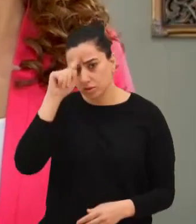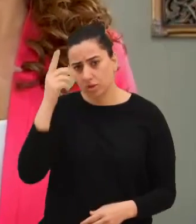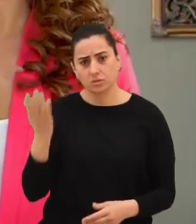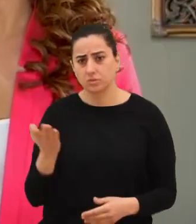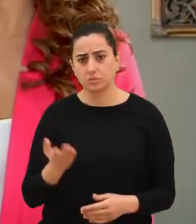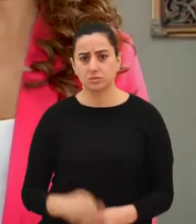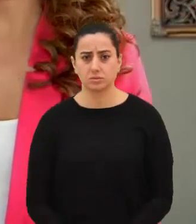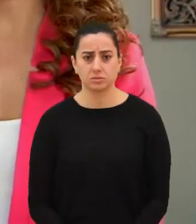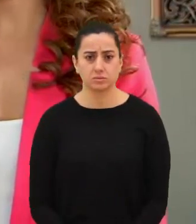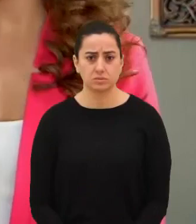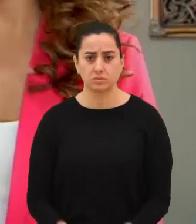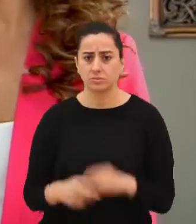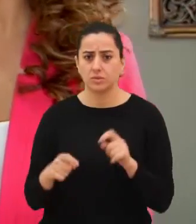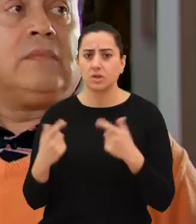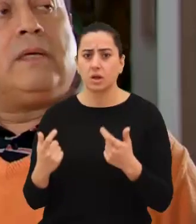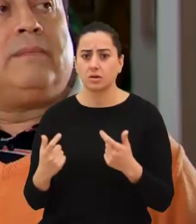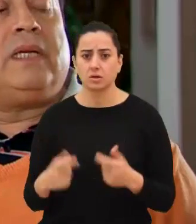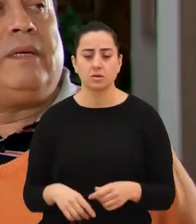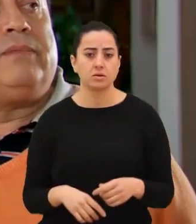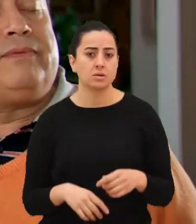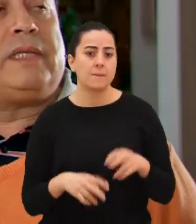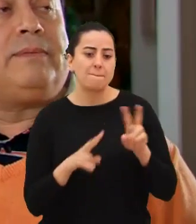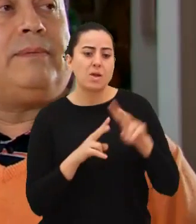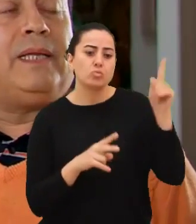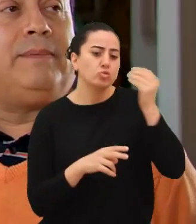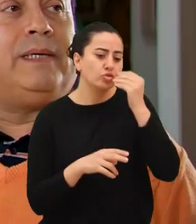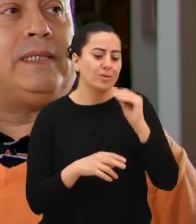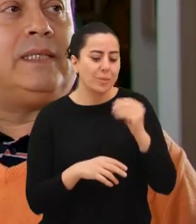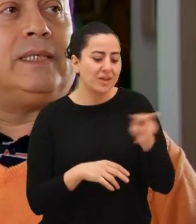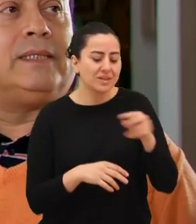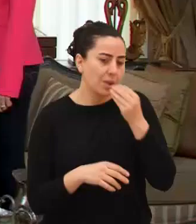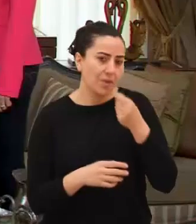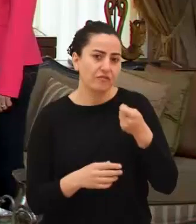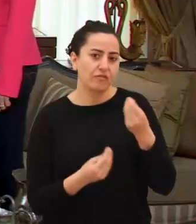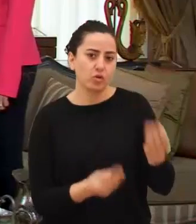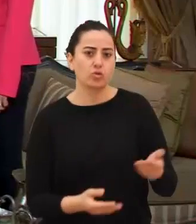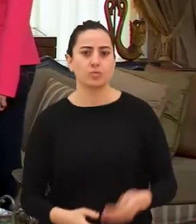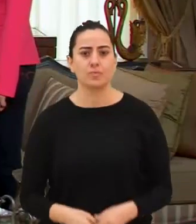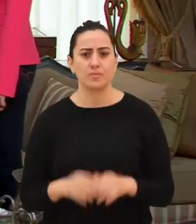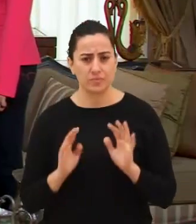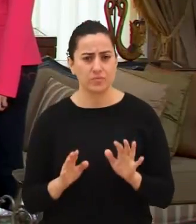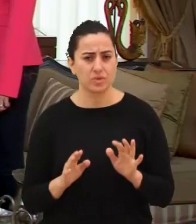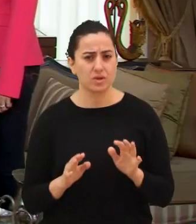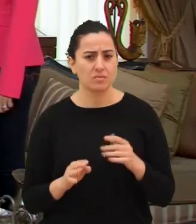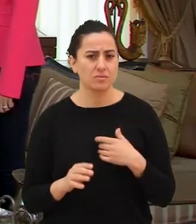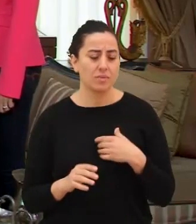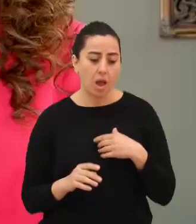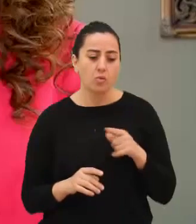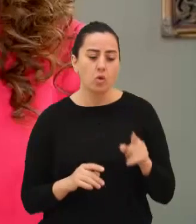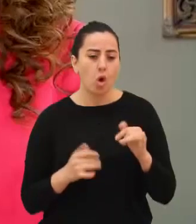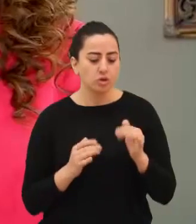büyütmüş canım. Neredeler Şükrü? Meryem mutfakta bebeleri besliyor. Ama ben oyuncaktan anlamalıydım